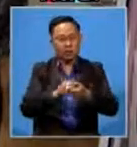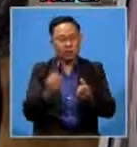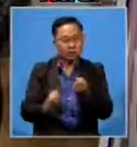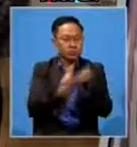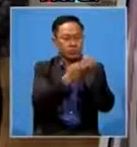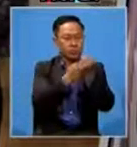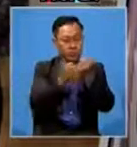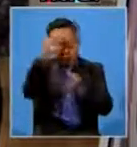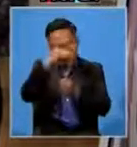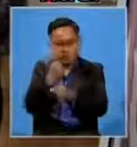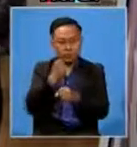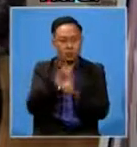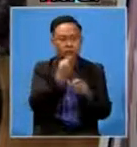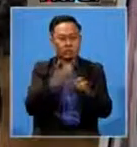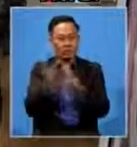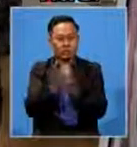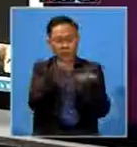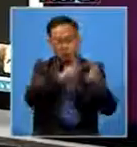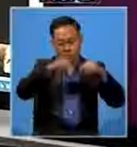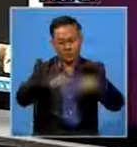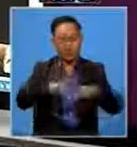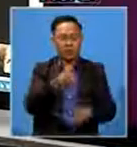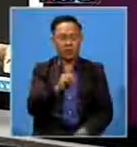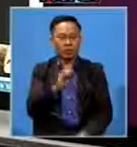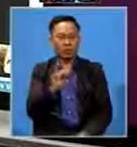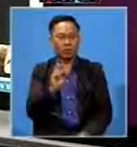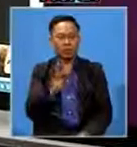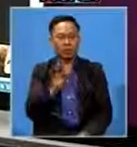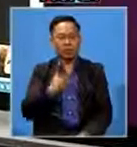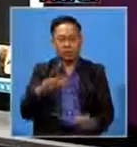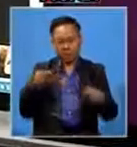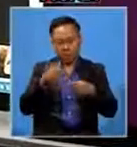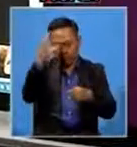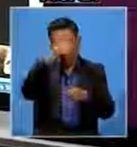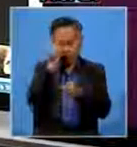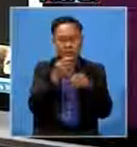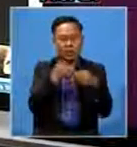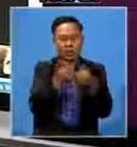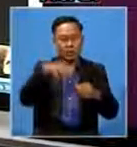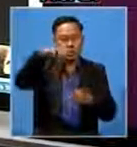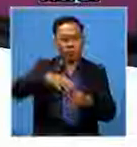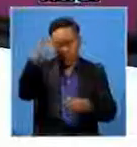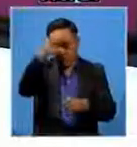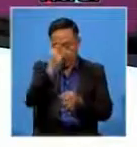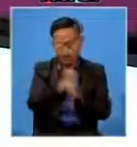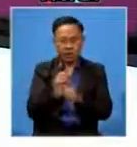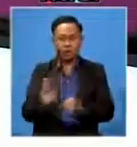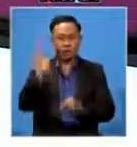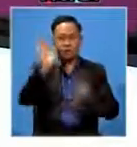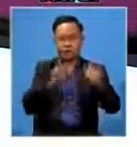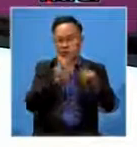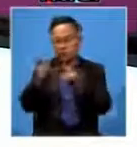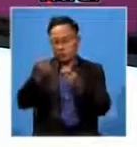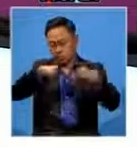านโดยมีการจัดทำบันทึกข้อตกลง MOU ด้านการจัดหางานระหว่างกรมการจัดหางานกับบริษัทชั้นนำจ